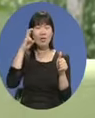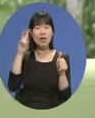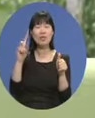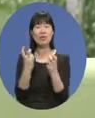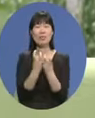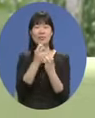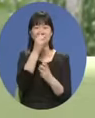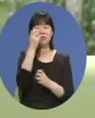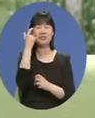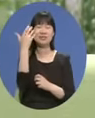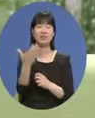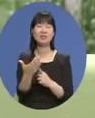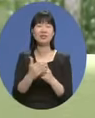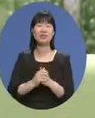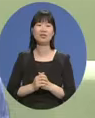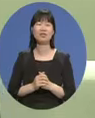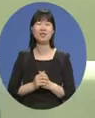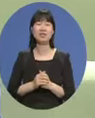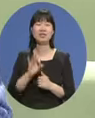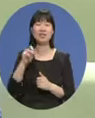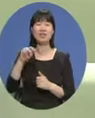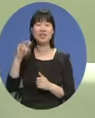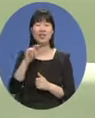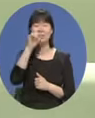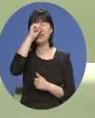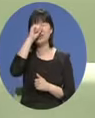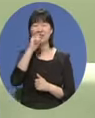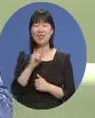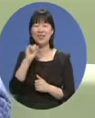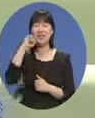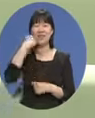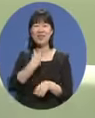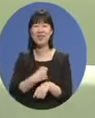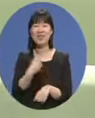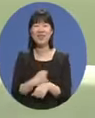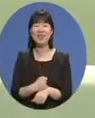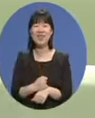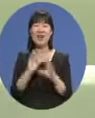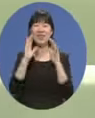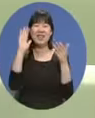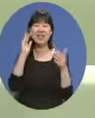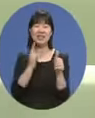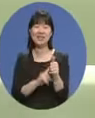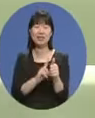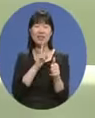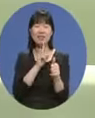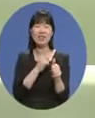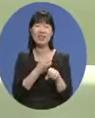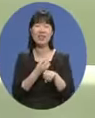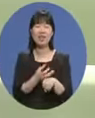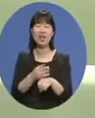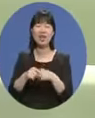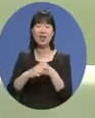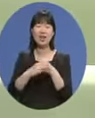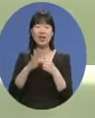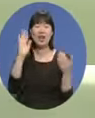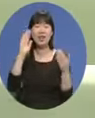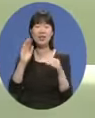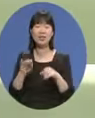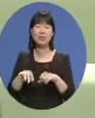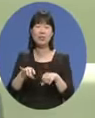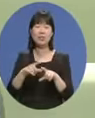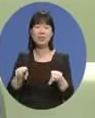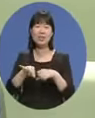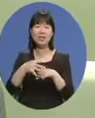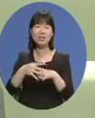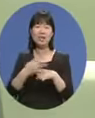어떤 방법이 있을까요? 윤진이를 좋아하기 어려운 어린아이들을 위한 방법을 말씀을 드릴게요. 네. 그러니까 학년의 어린아이들, 그러니까 보통 한